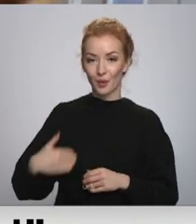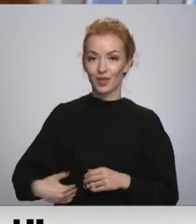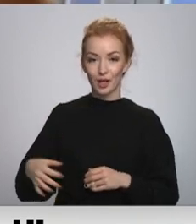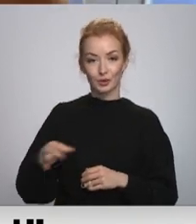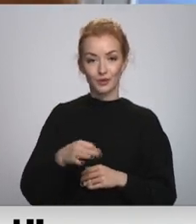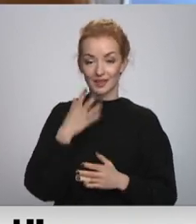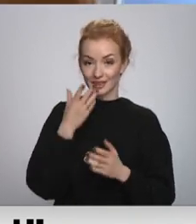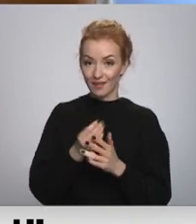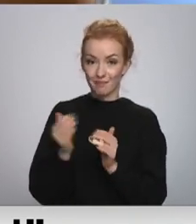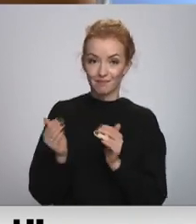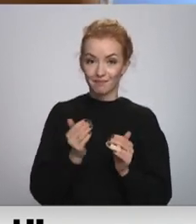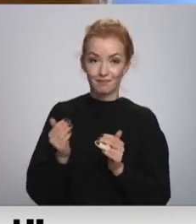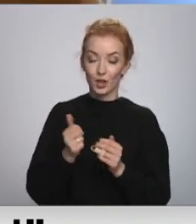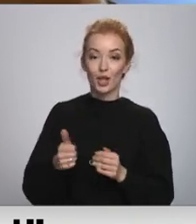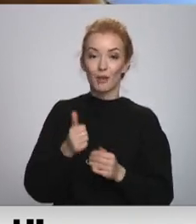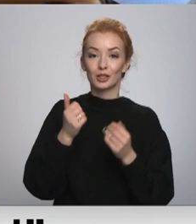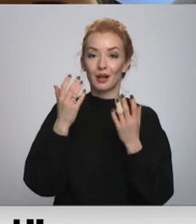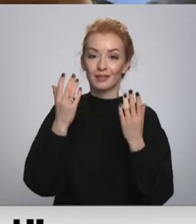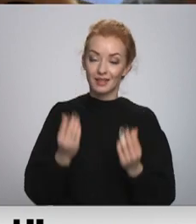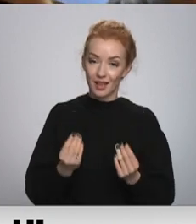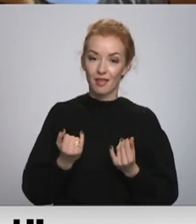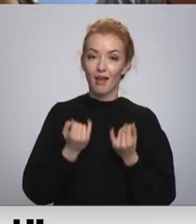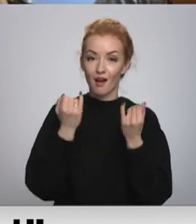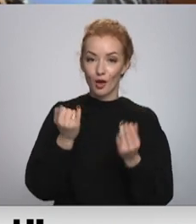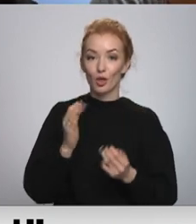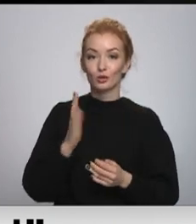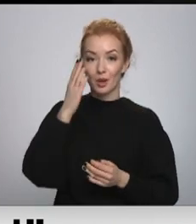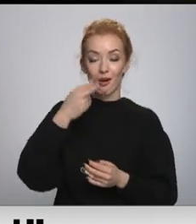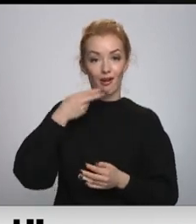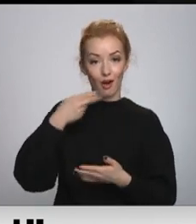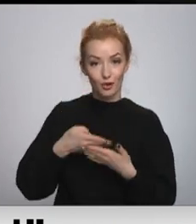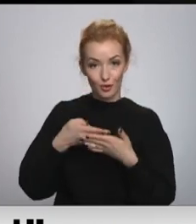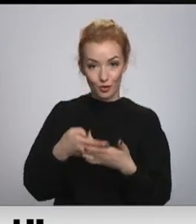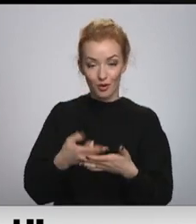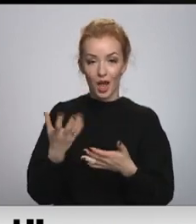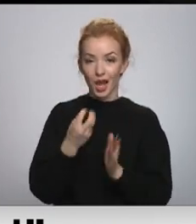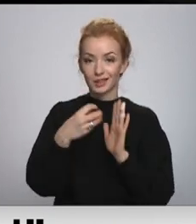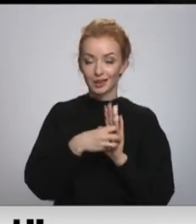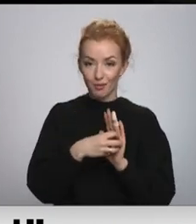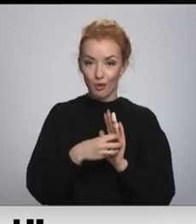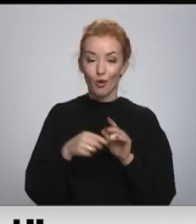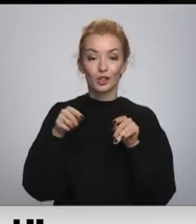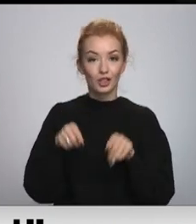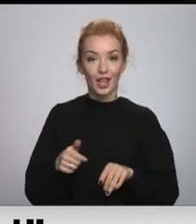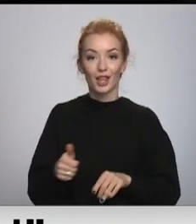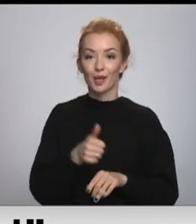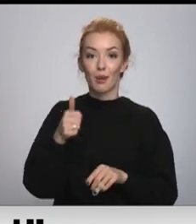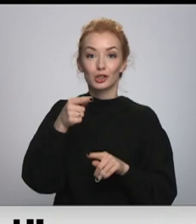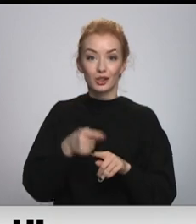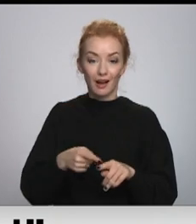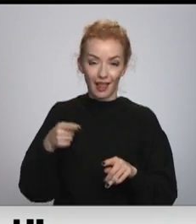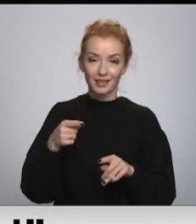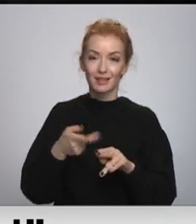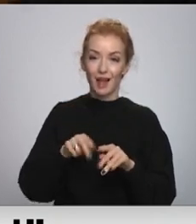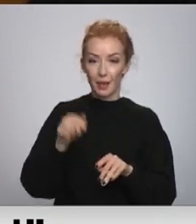saviem jaundzimušajiem īpašā pasākumā parasti dāvā sudraba karotīti ar novada simboliku. Šai īpašajā reizē